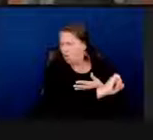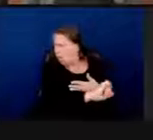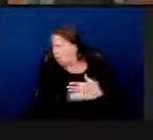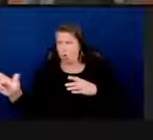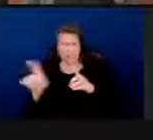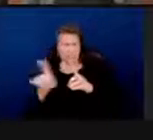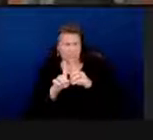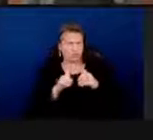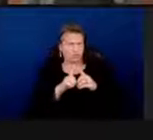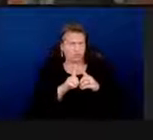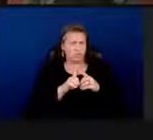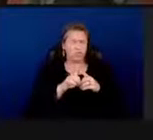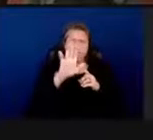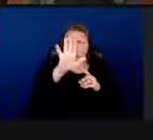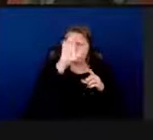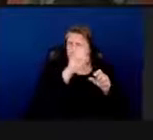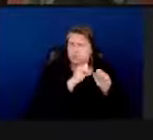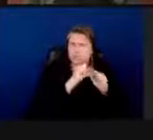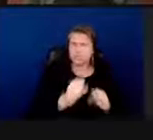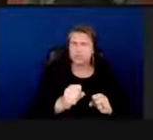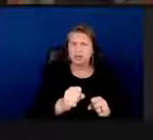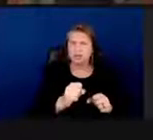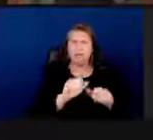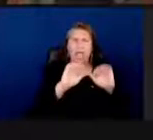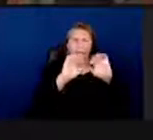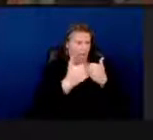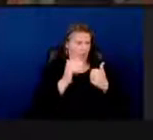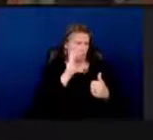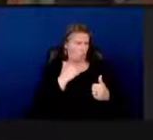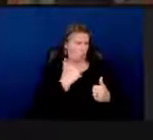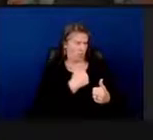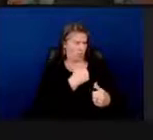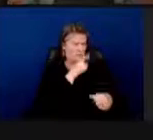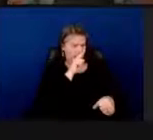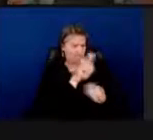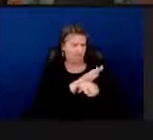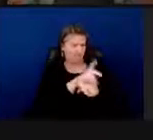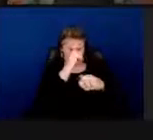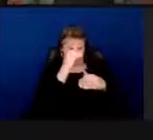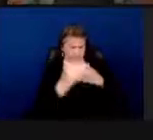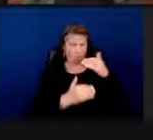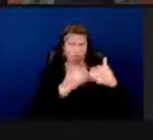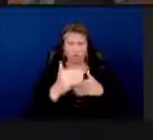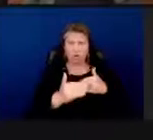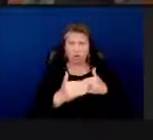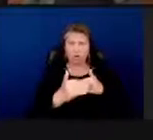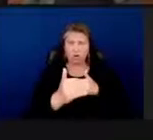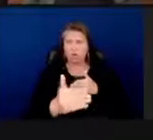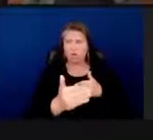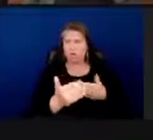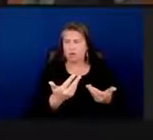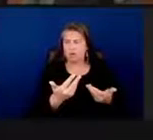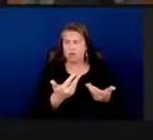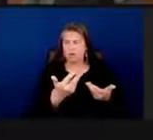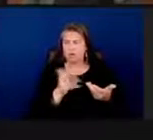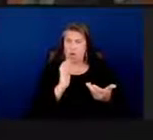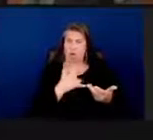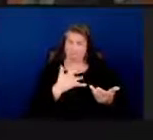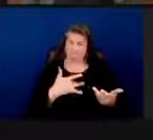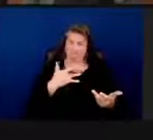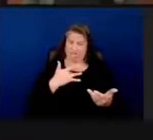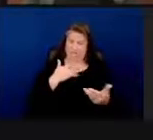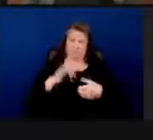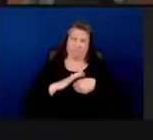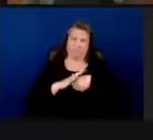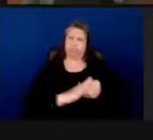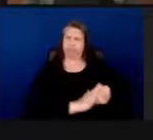بطريقة استراتيجية، وكيف نحن بإمكاننا أن نلتزم بالتقدم والمضي قدما وأن نحاول